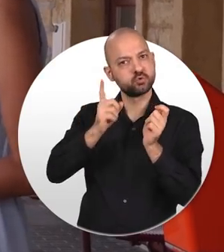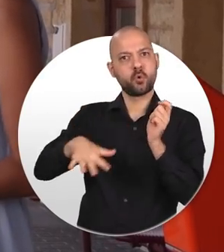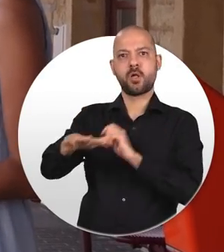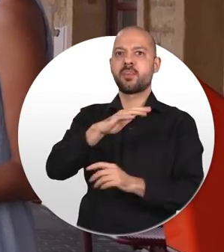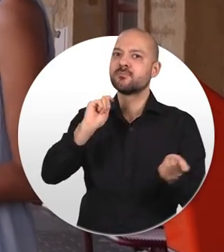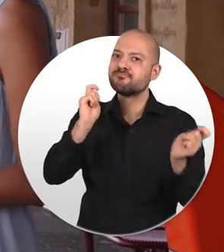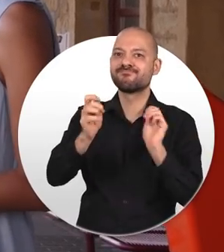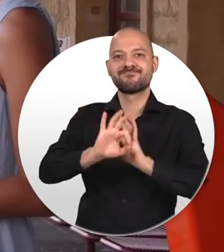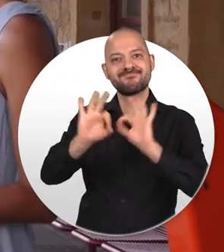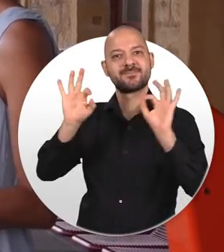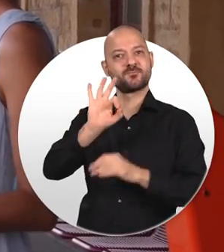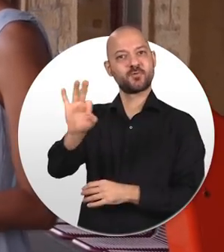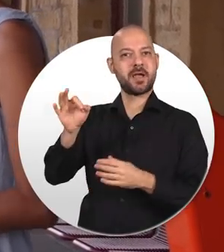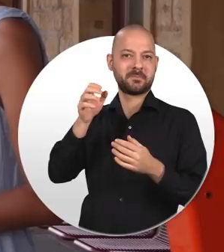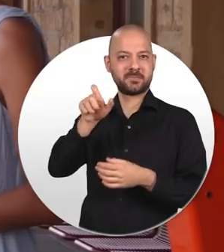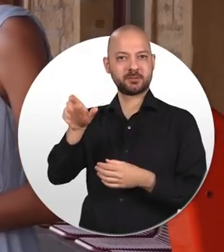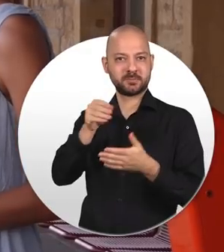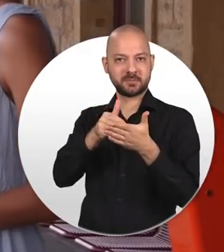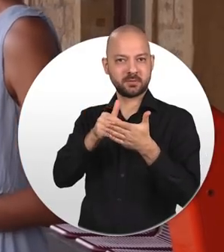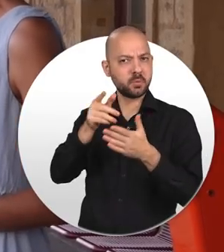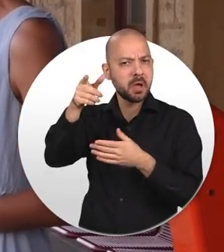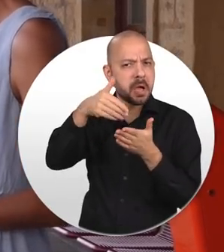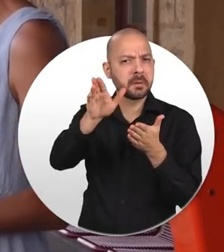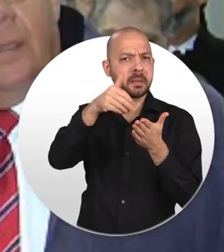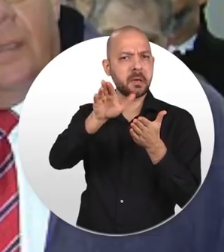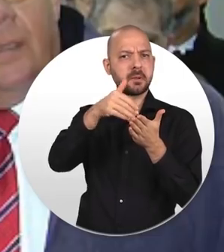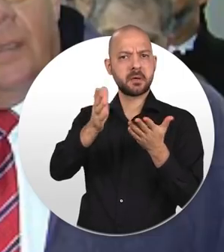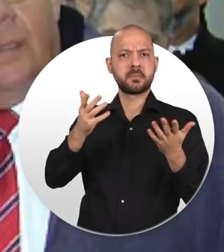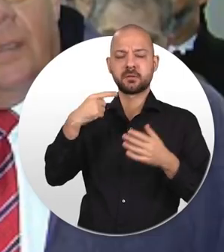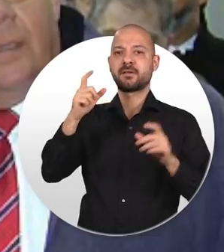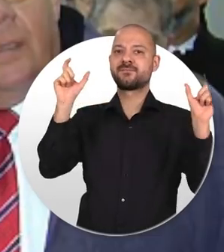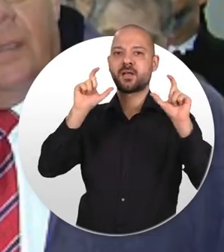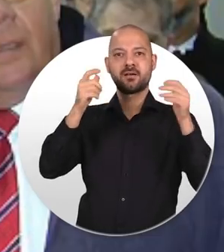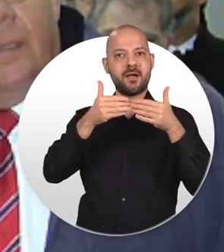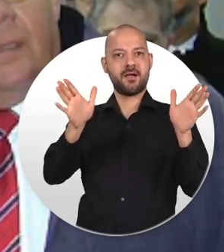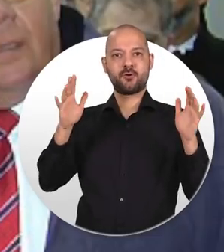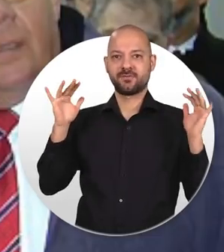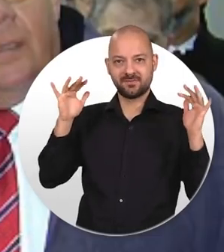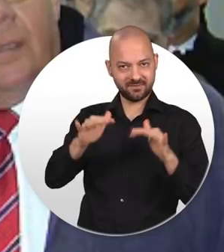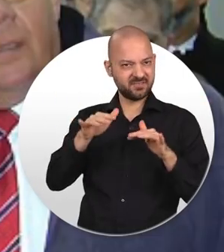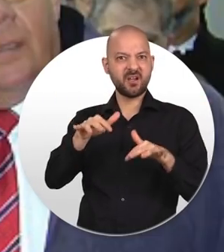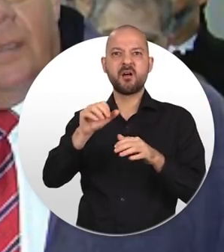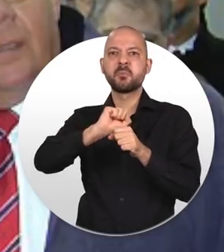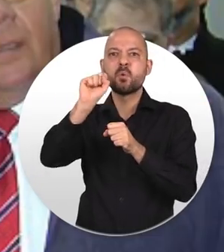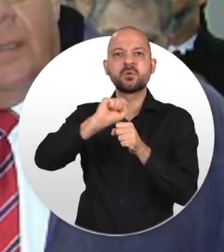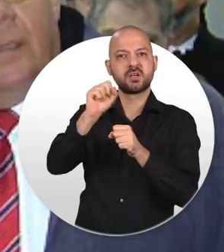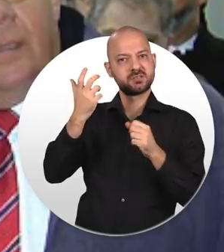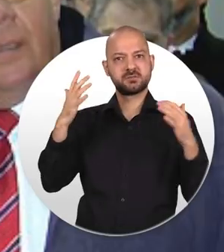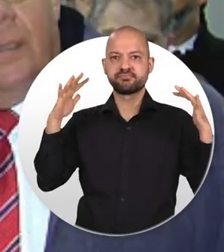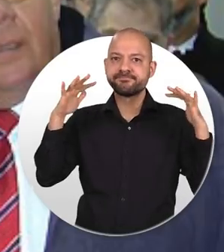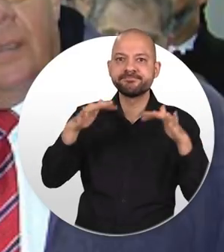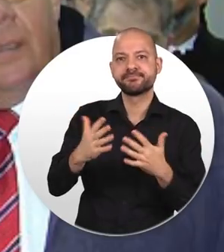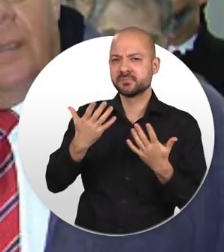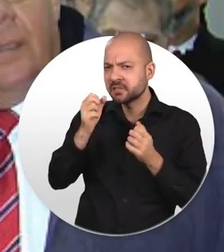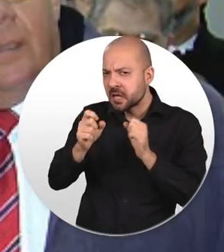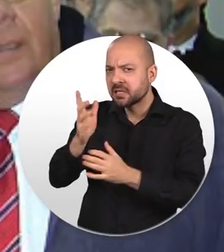gaufen, für eben gar mehr behinderte Gras zu machen. Du kommst bei der Aufweihung von der Gar zu einem Protest, einer Demonstration. Was könnt